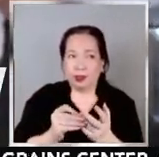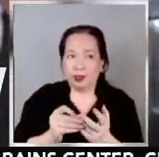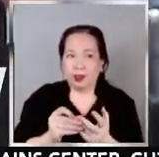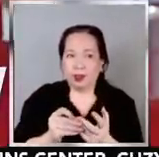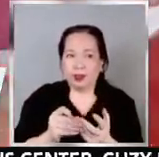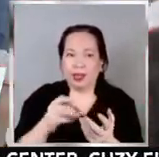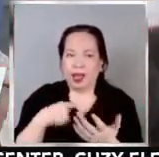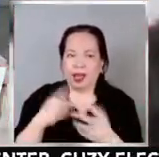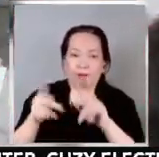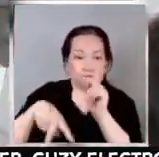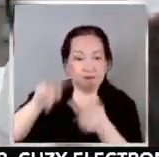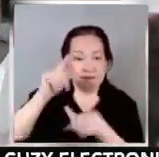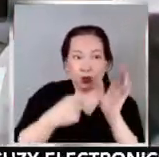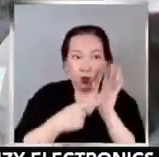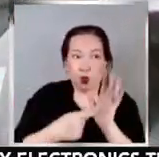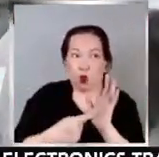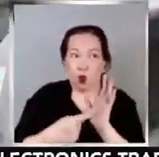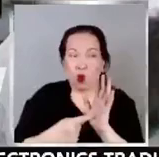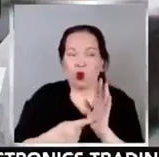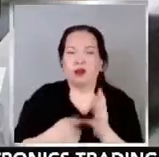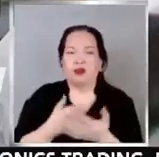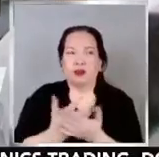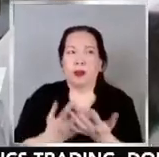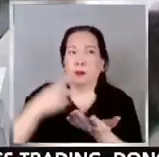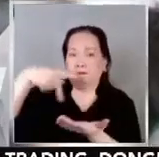skills, galing sa pagsayaw,